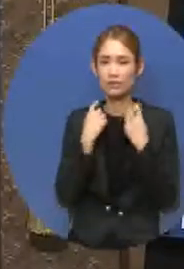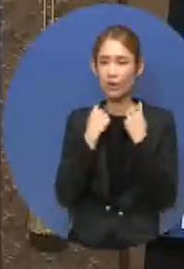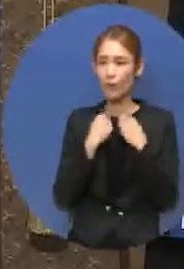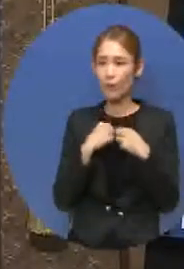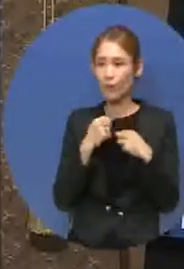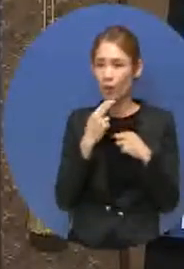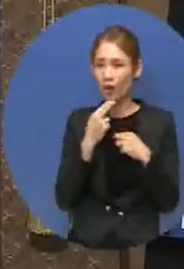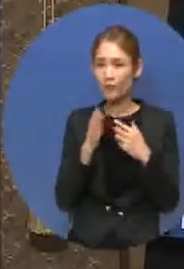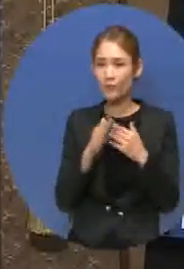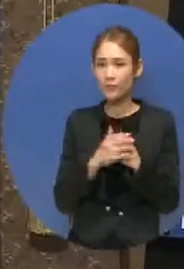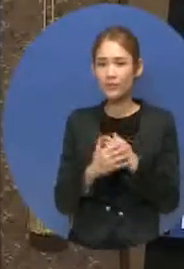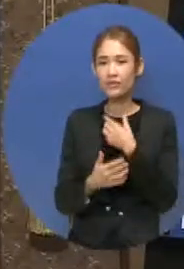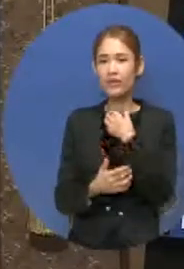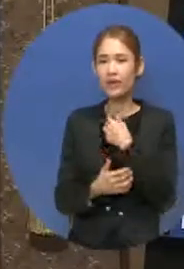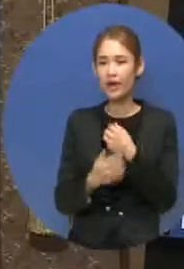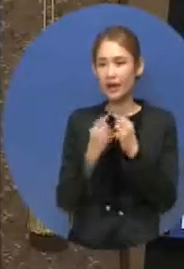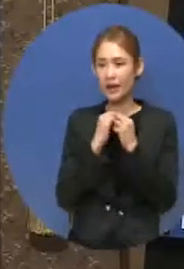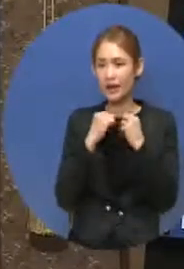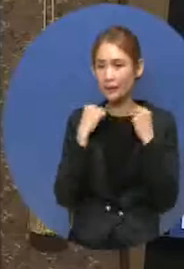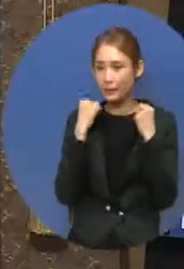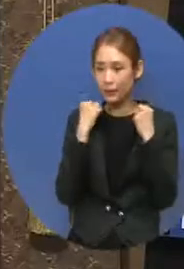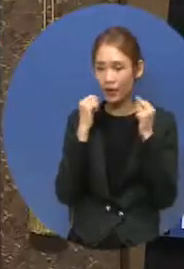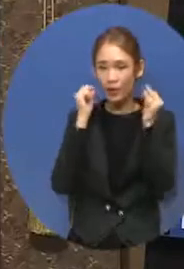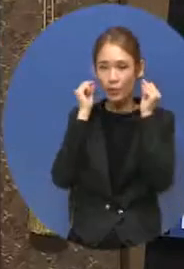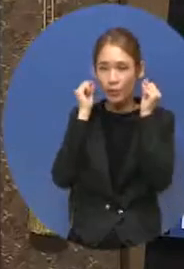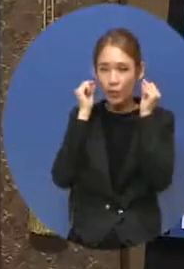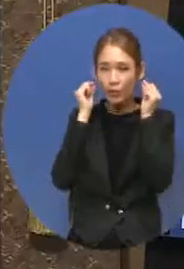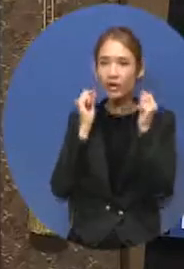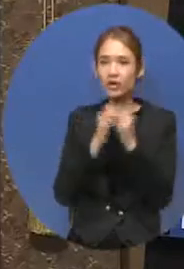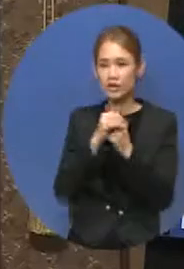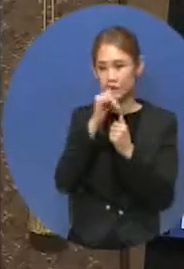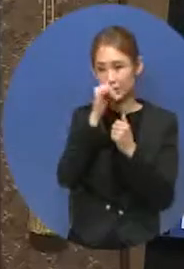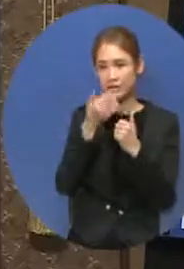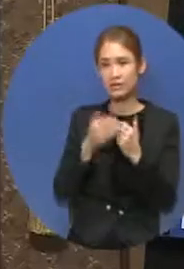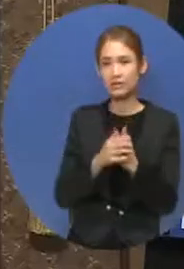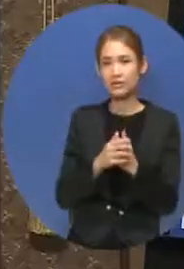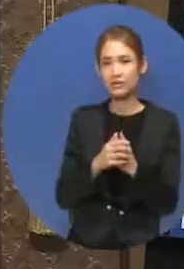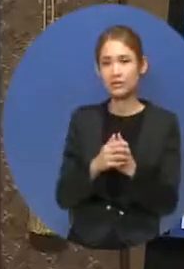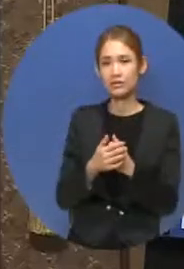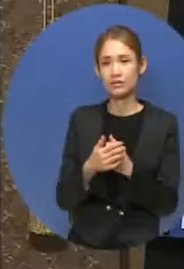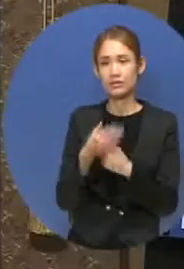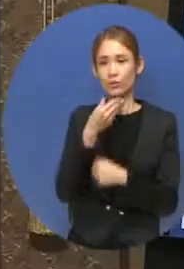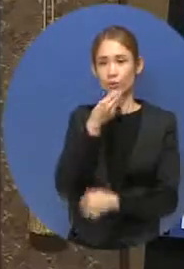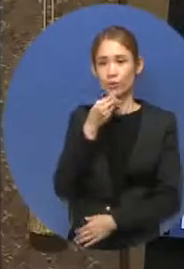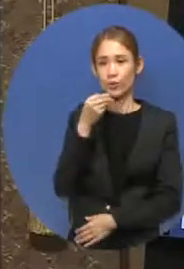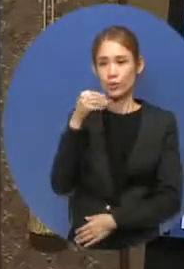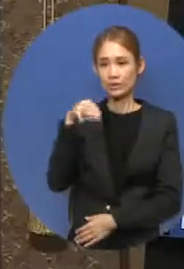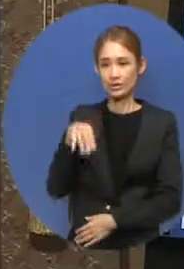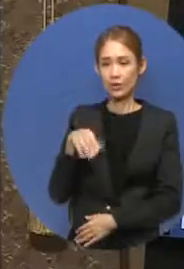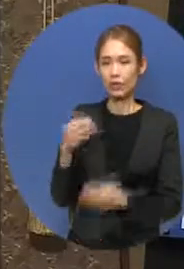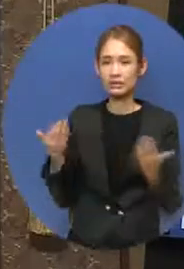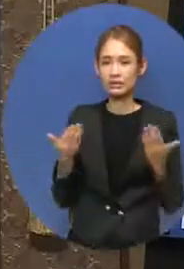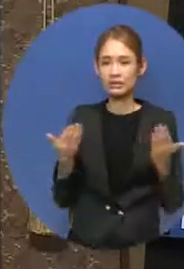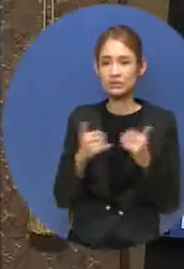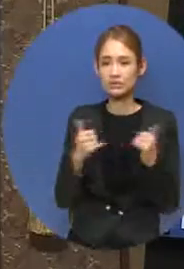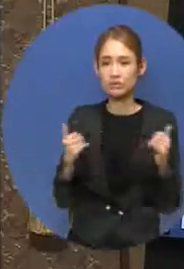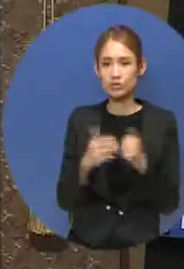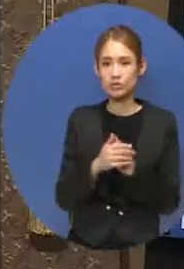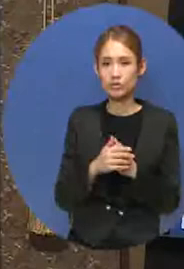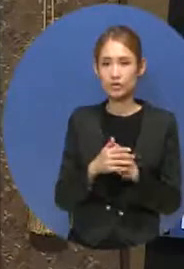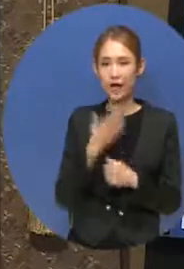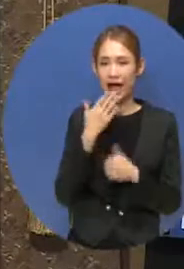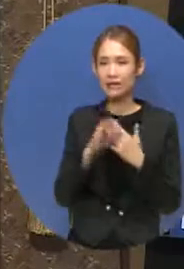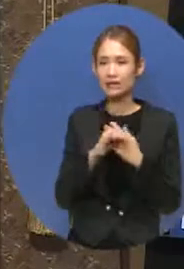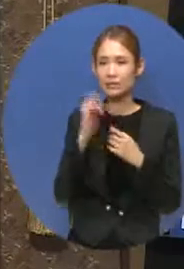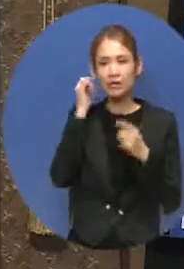않은데 아나운서님께서 목걸이를 하고 계시잖아요. 개그리도 하고 계시고, 근데 저희 복지관에서 근무하고 있는 직원들은 가난한 액세서리를